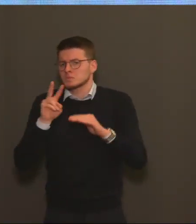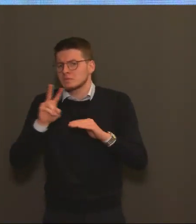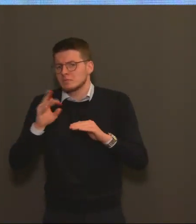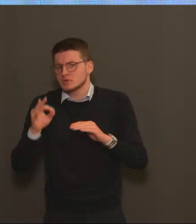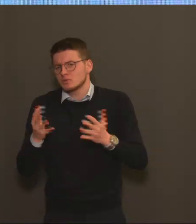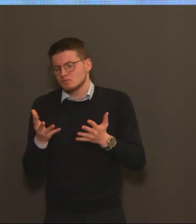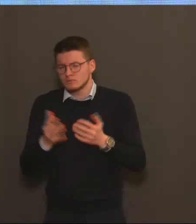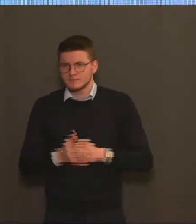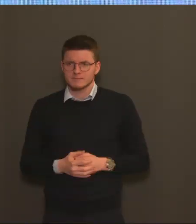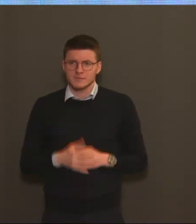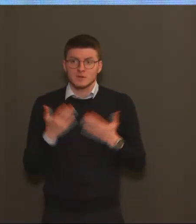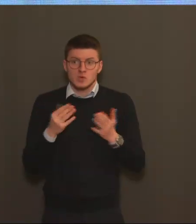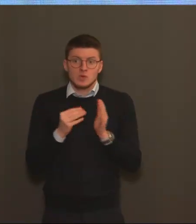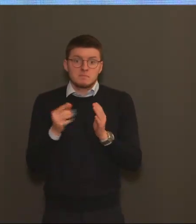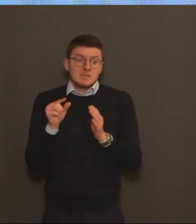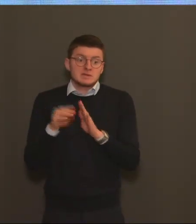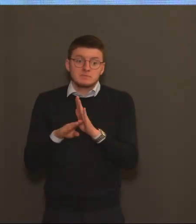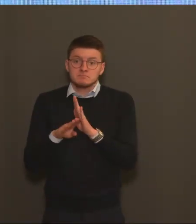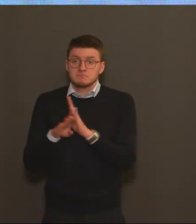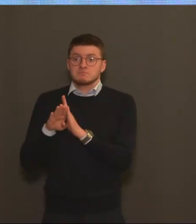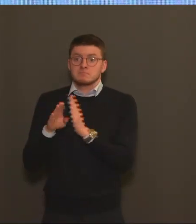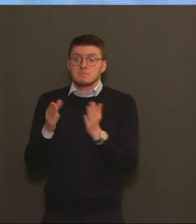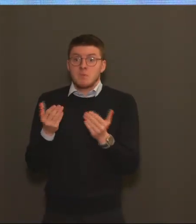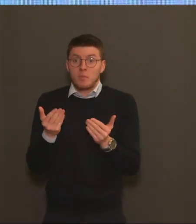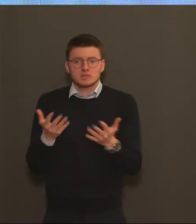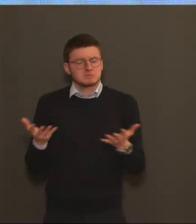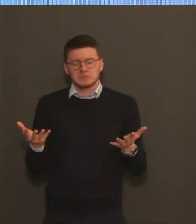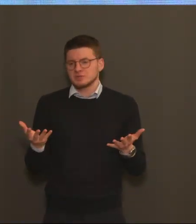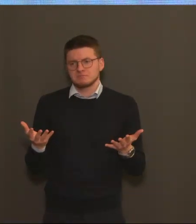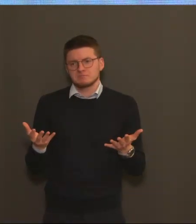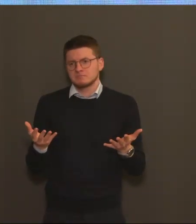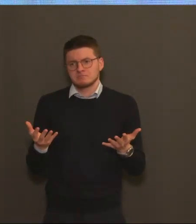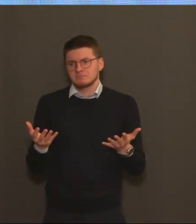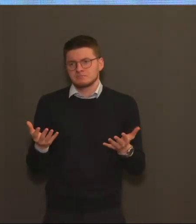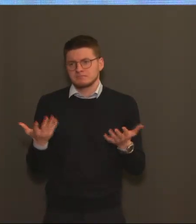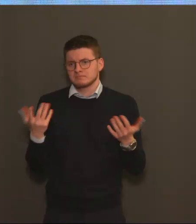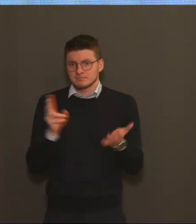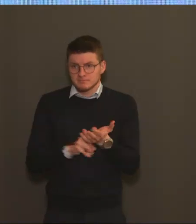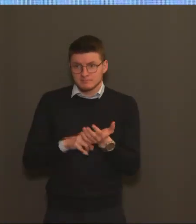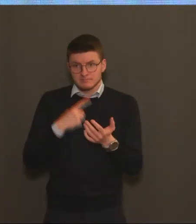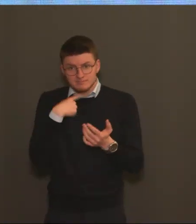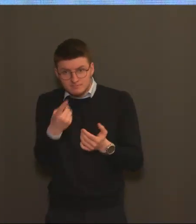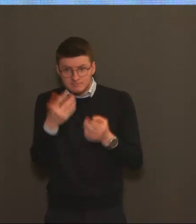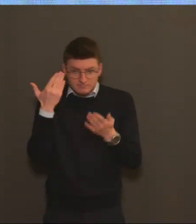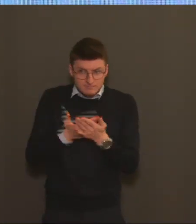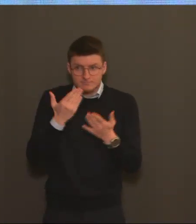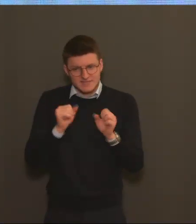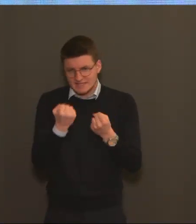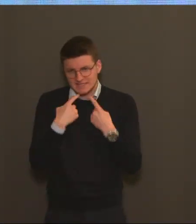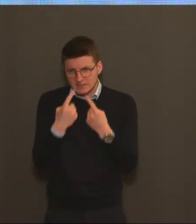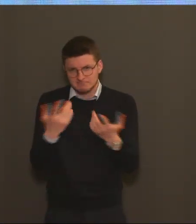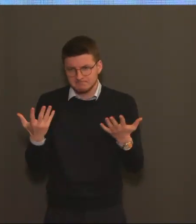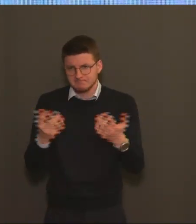Dat weten we niet 100%, want er zijn een aantal factoren die daar ook een rol kunnen spelen. Zoals bijvoorbeeld het feit dat er nu